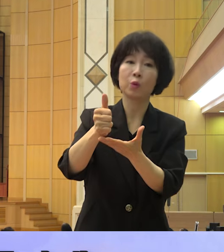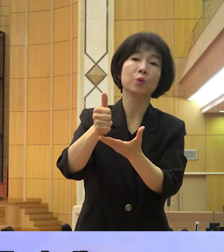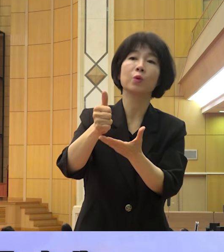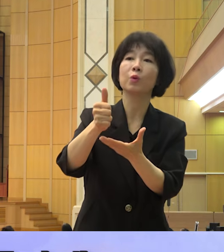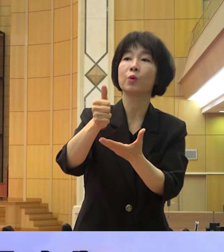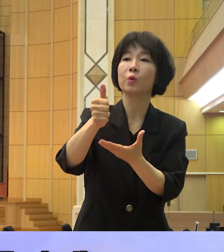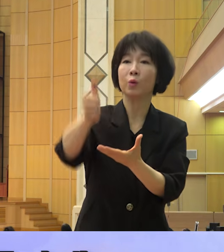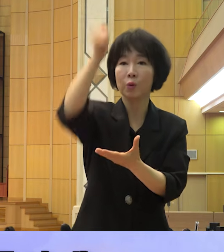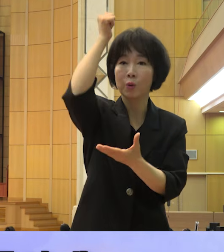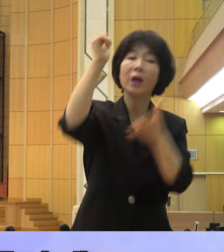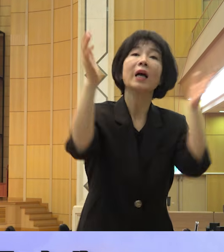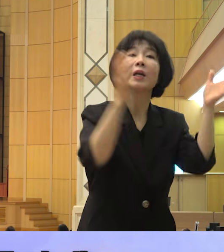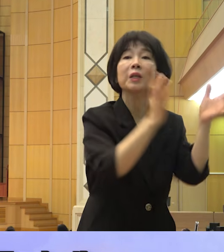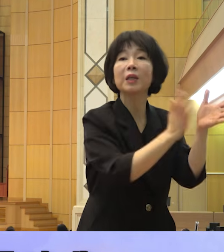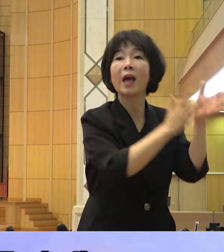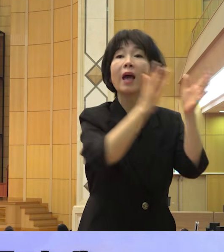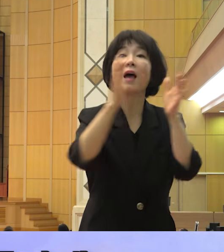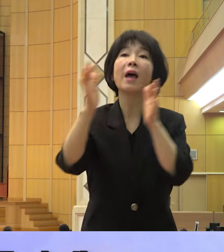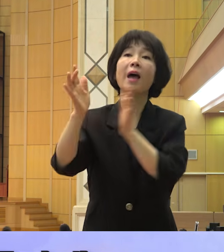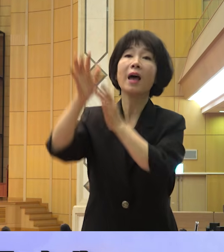예수